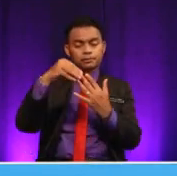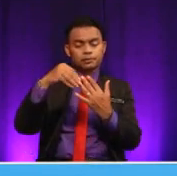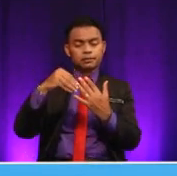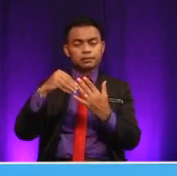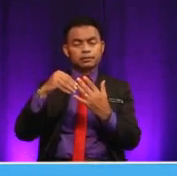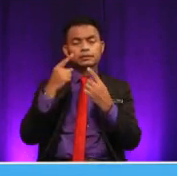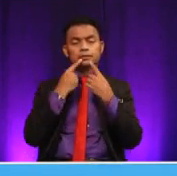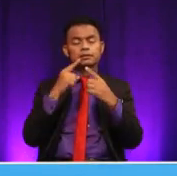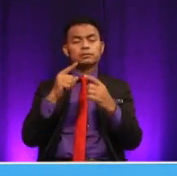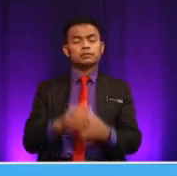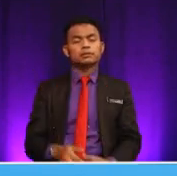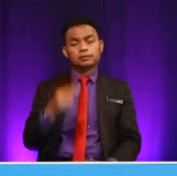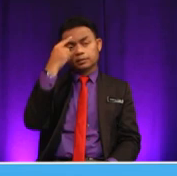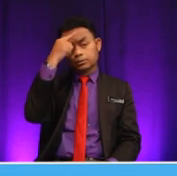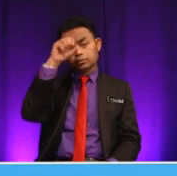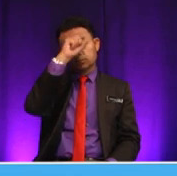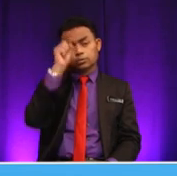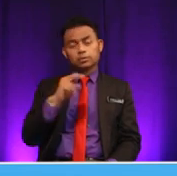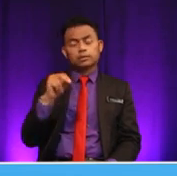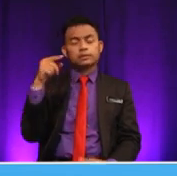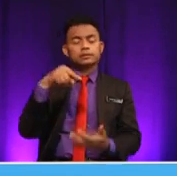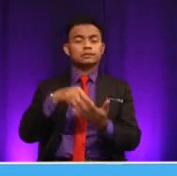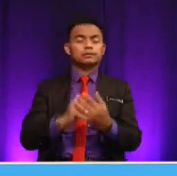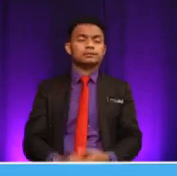jadi untuk soal ini